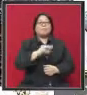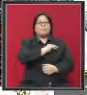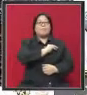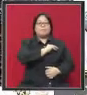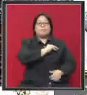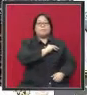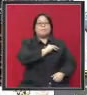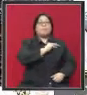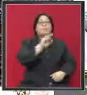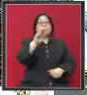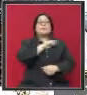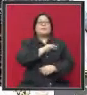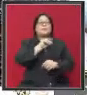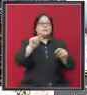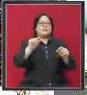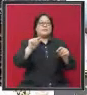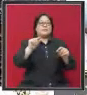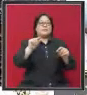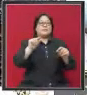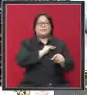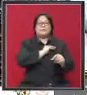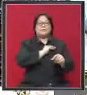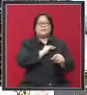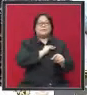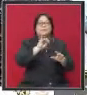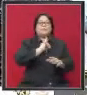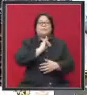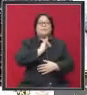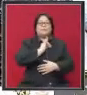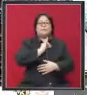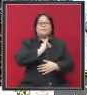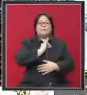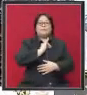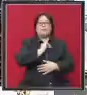Menteri. Tuan Menteri. Menteri, saya